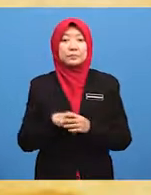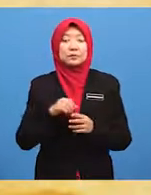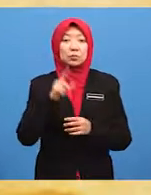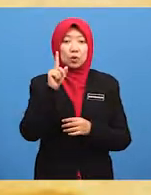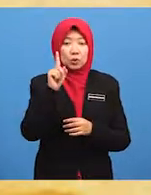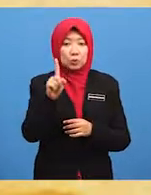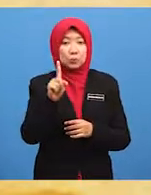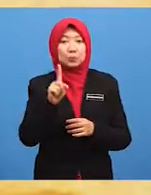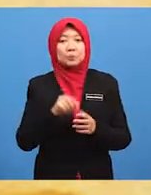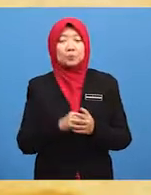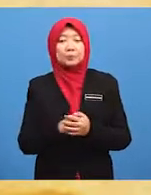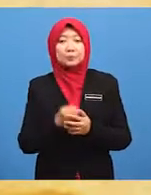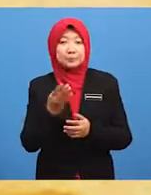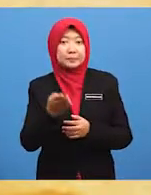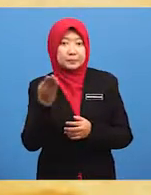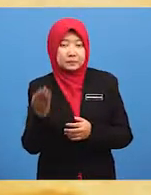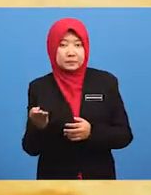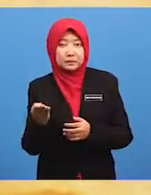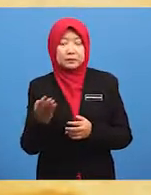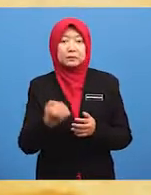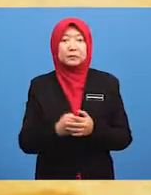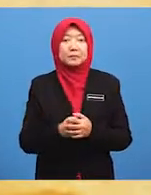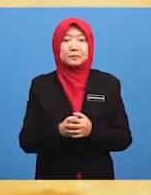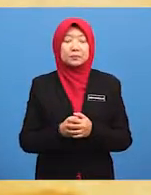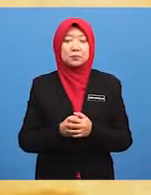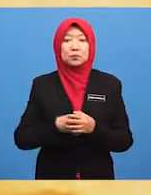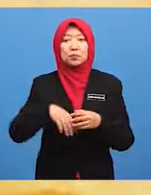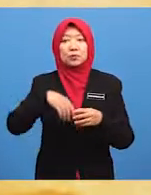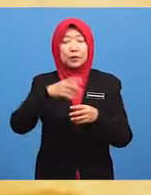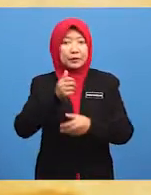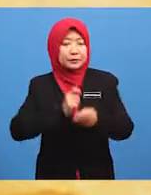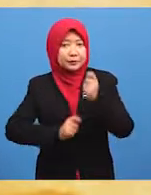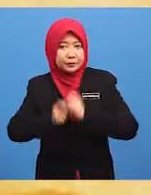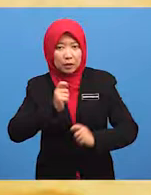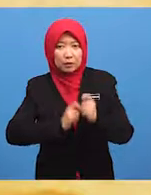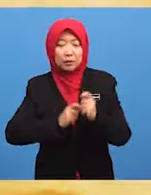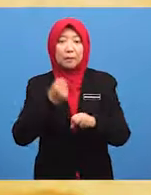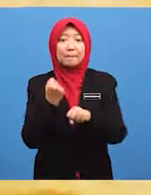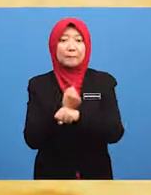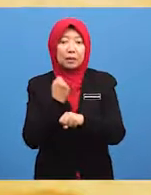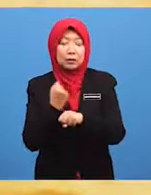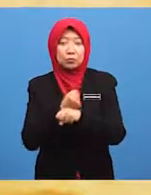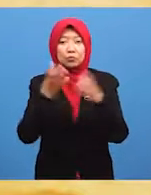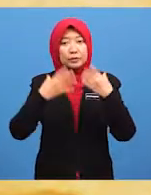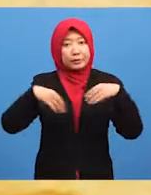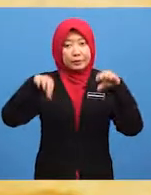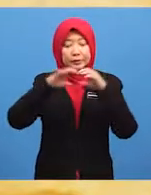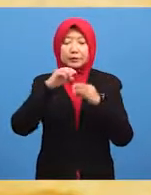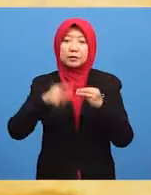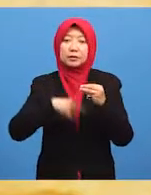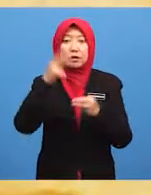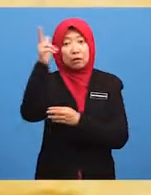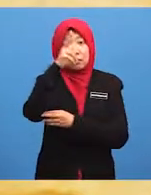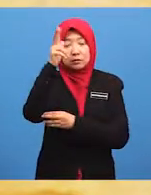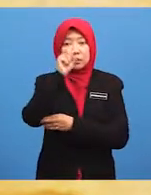Contohnya, catatan inskripsi pada telaga batu tentang sistem pemerintahan Kerajaan Sriwijaya.